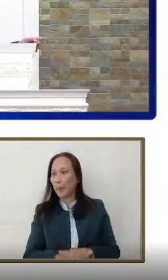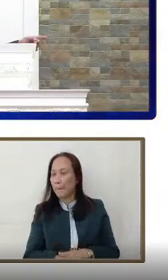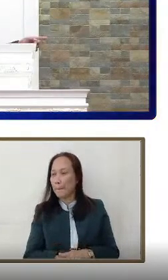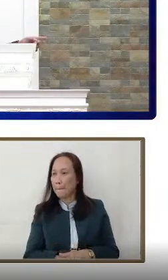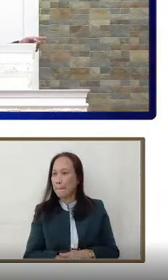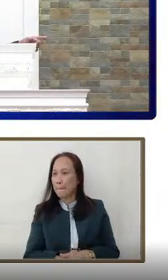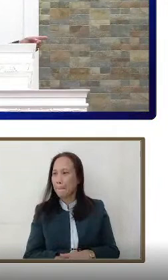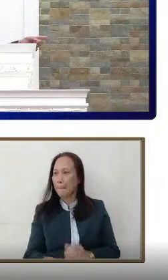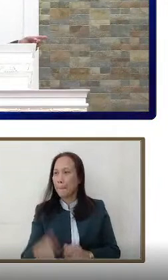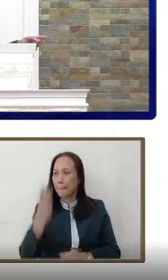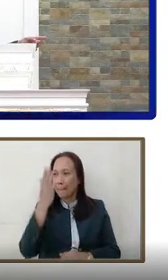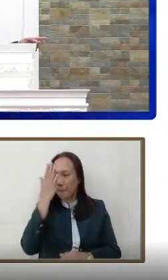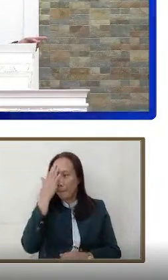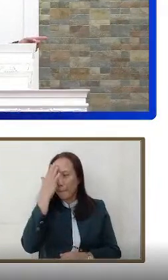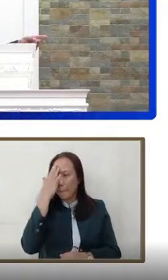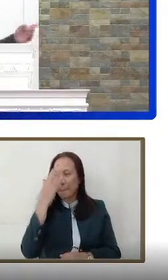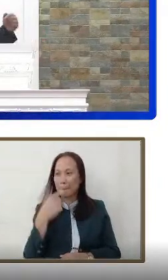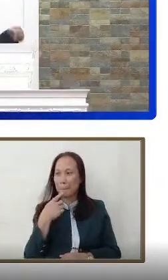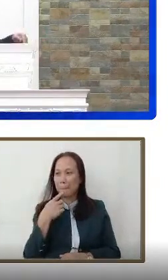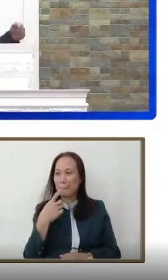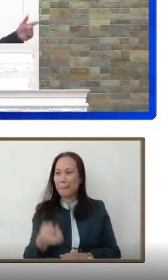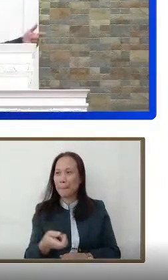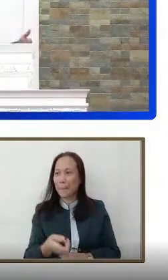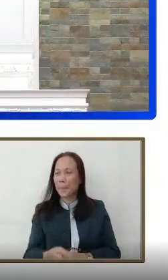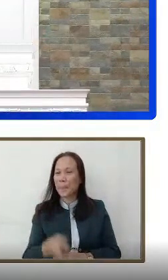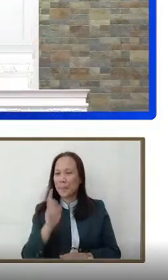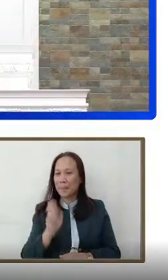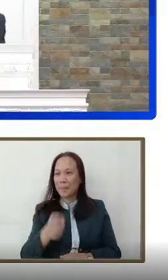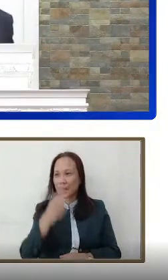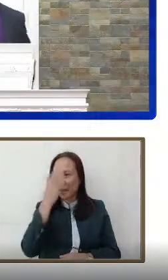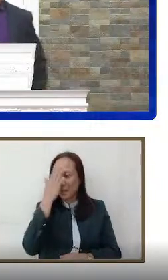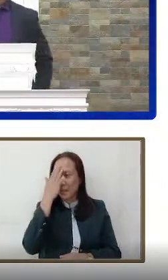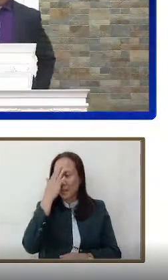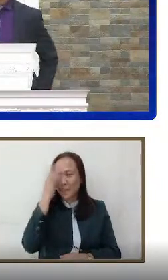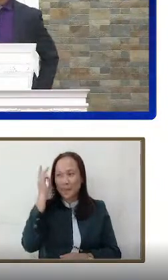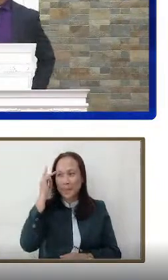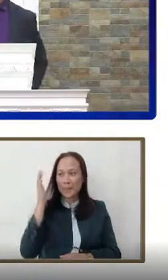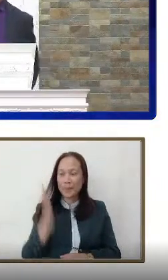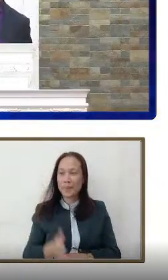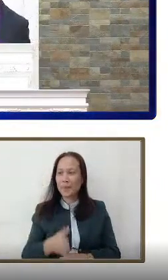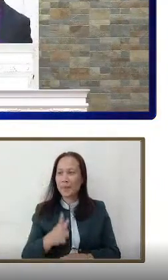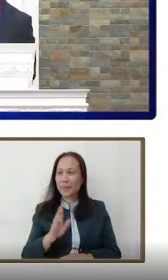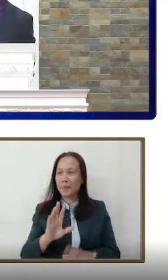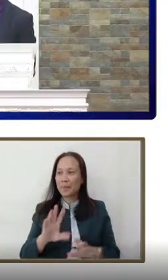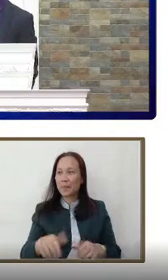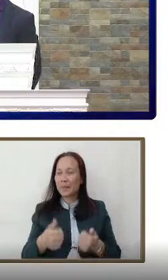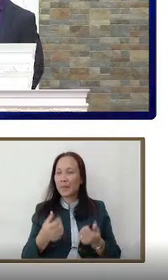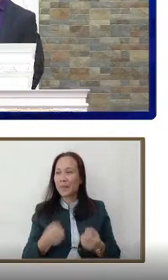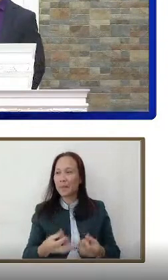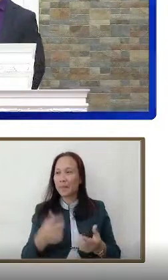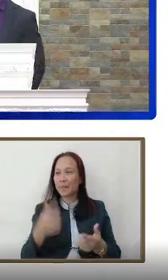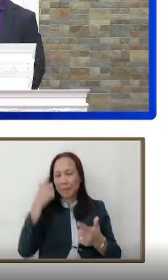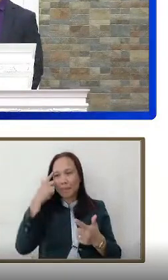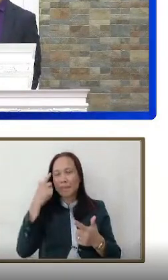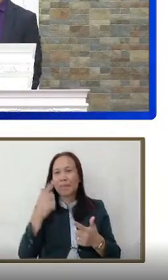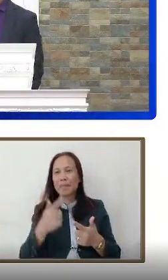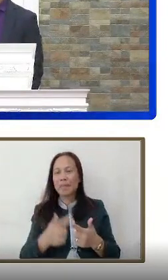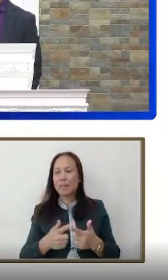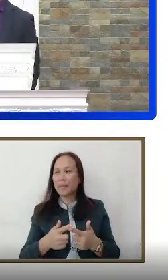at least alam mo na sasabihin mo. So, dapat alam ko kung anong goal yan. Eh. Imagine ko nandito siya sa nalalaman ko